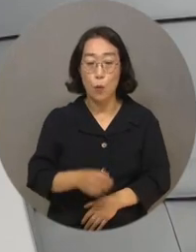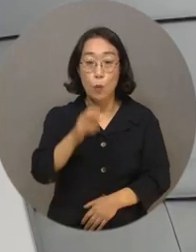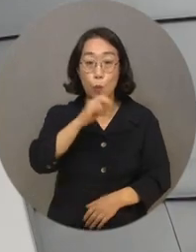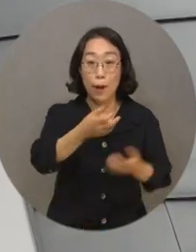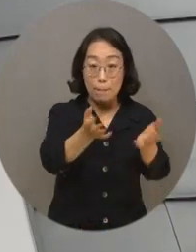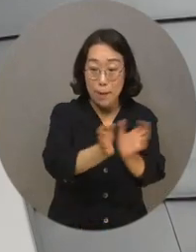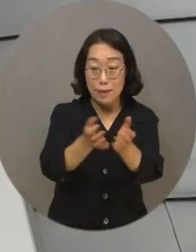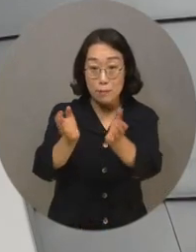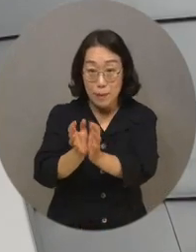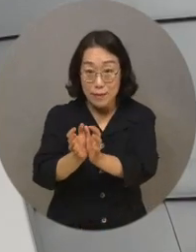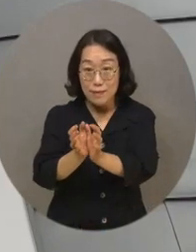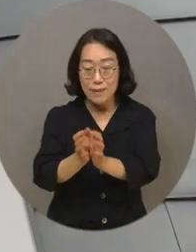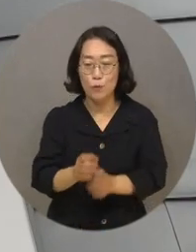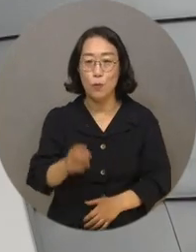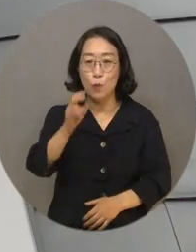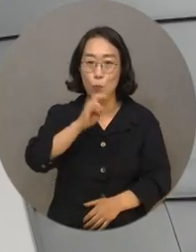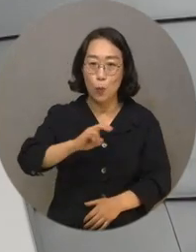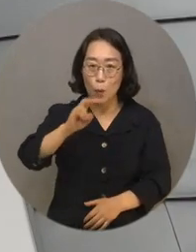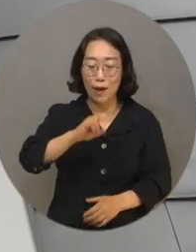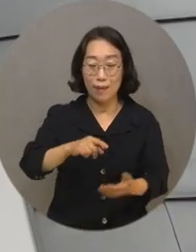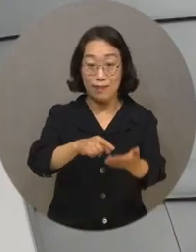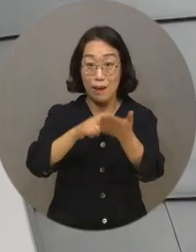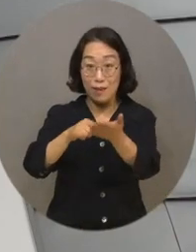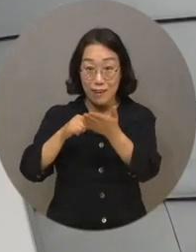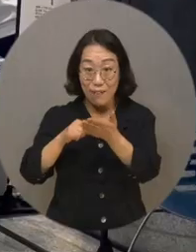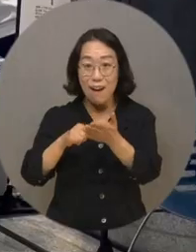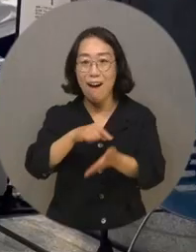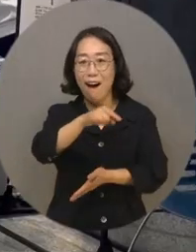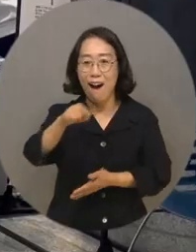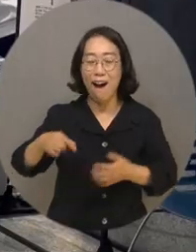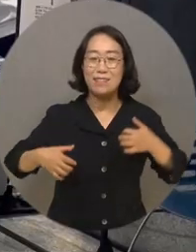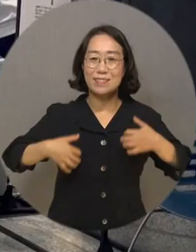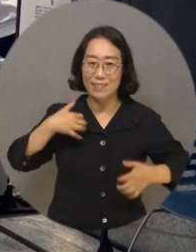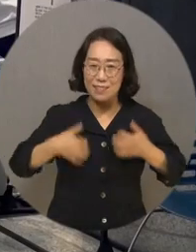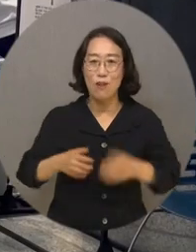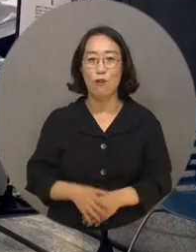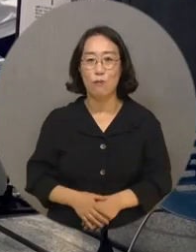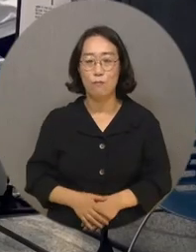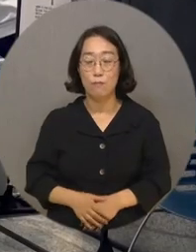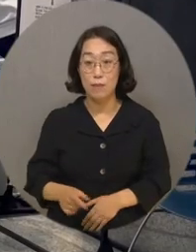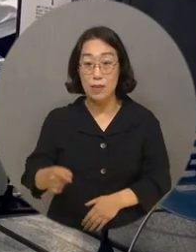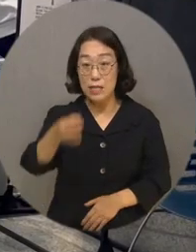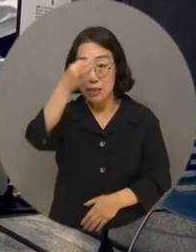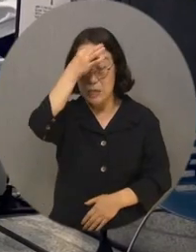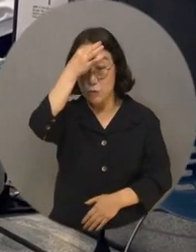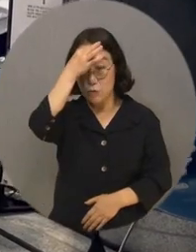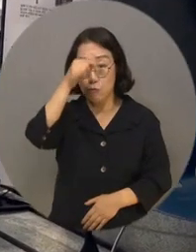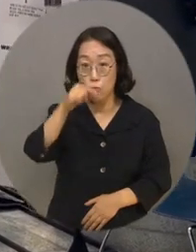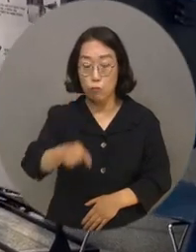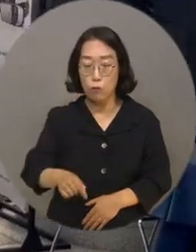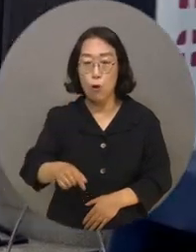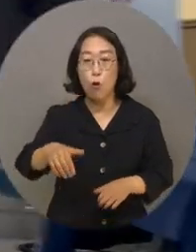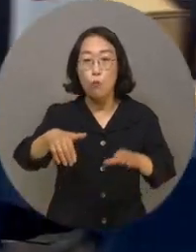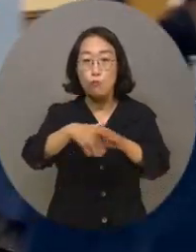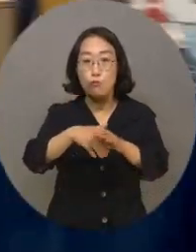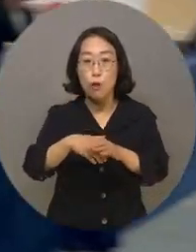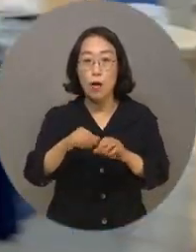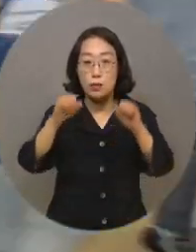밴드의 라이브 공연에도 적용돼 무대에 흥을 더했습니다. 이번 실감 가시화 기술 개발은